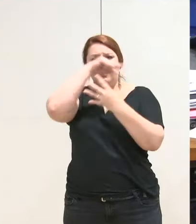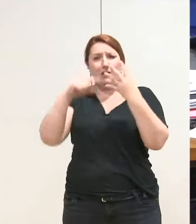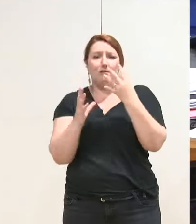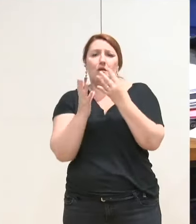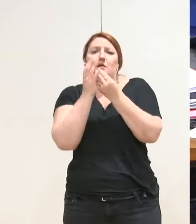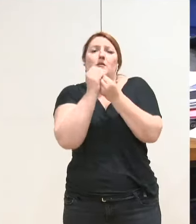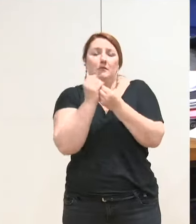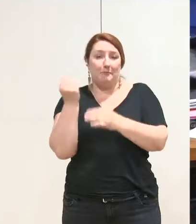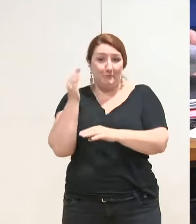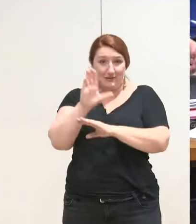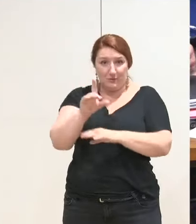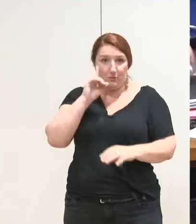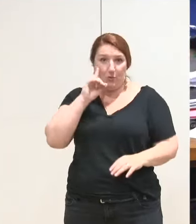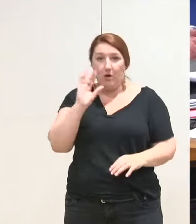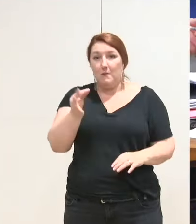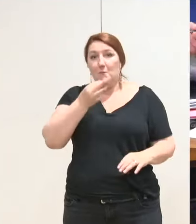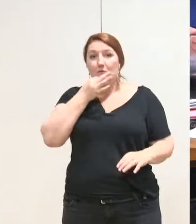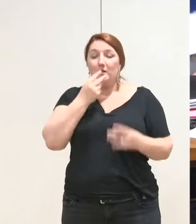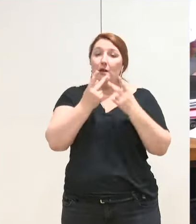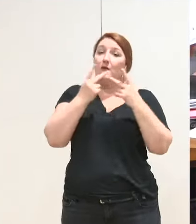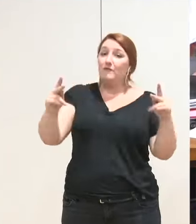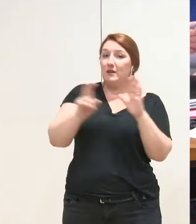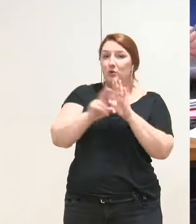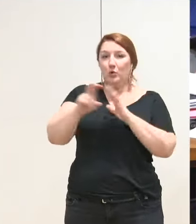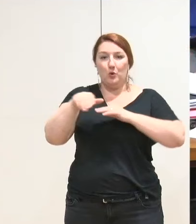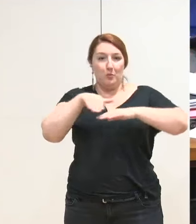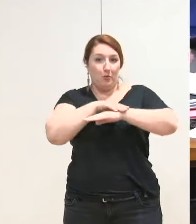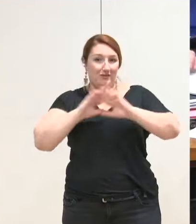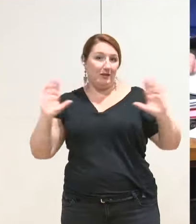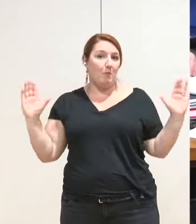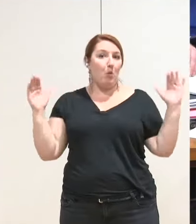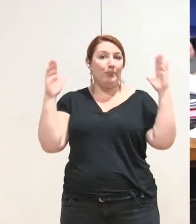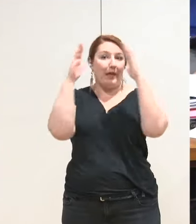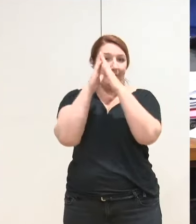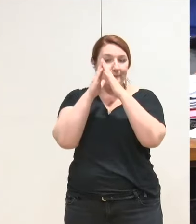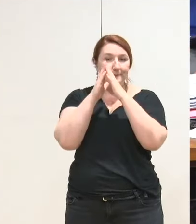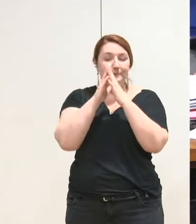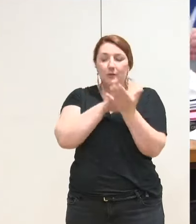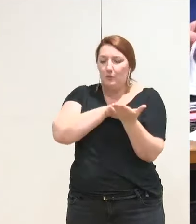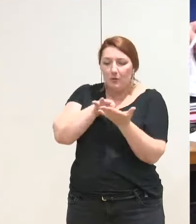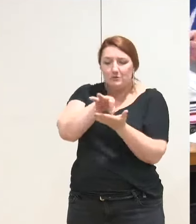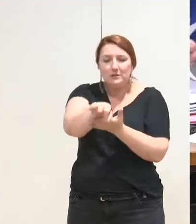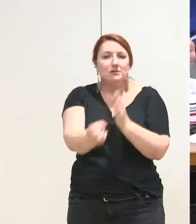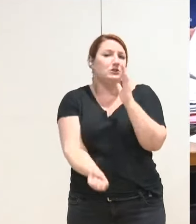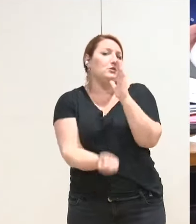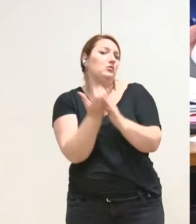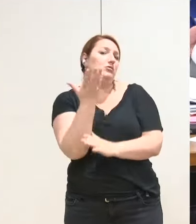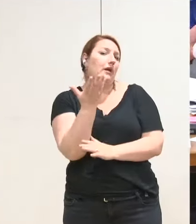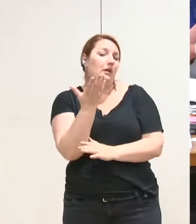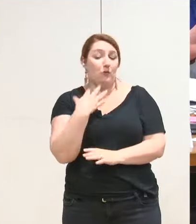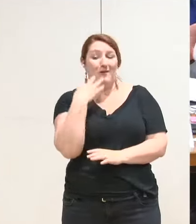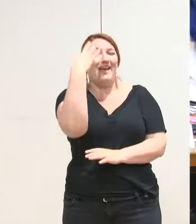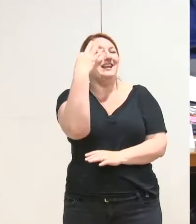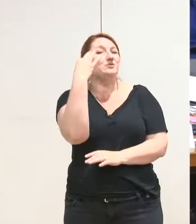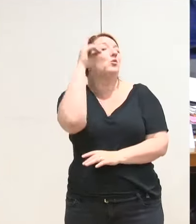l'occasion de faire un petit focus sur la politique montagne de la ville de Grenoble telle que nous avons souhaité la réorienter depuis notre élection